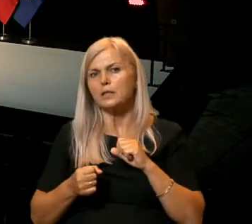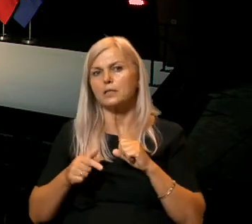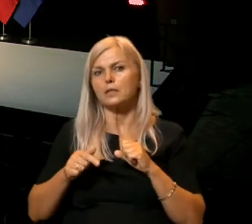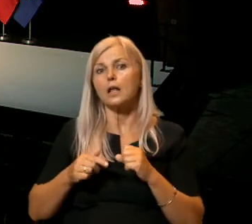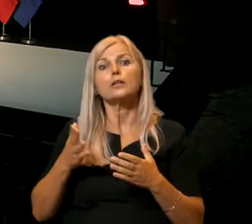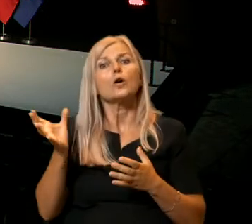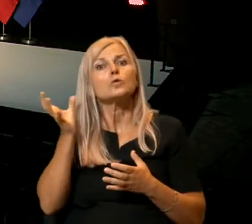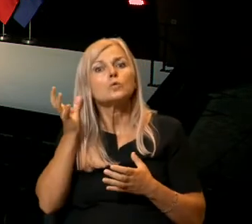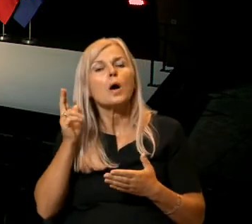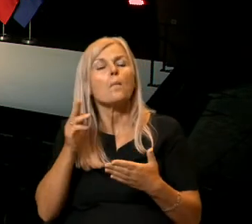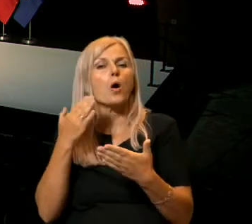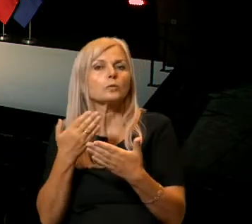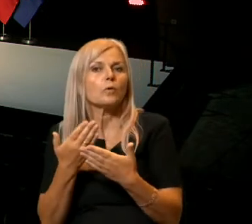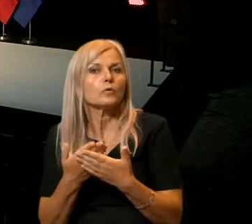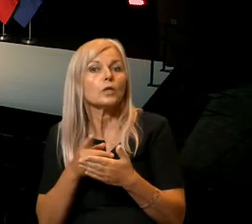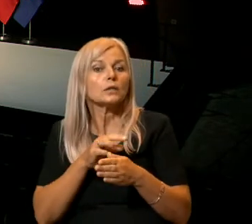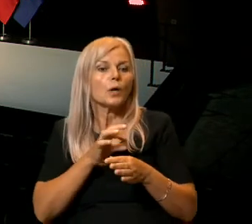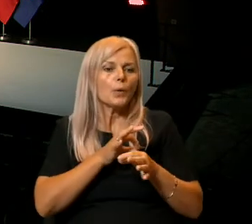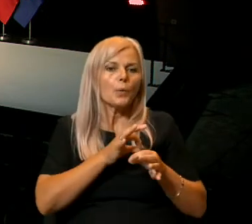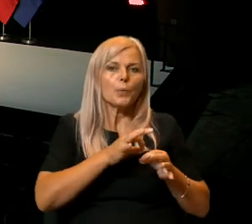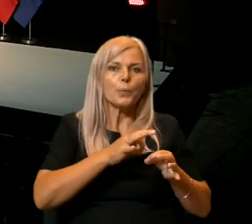sposób tworzy się nić